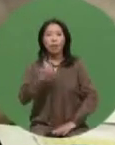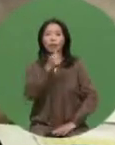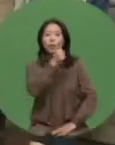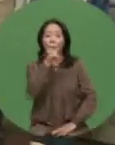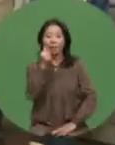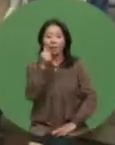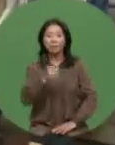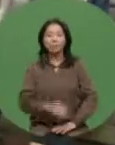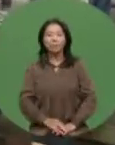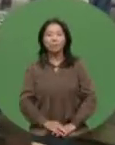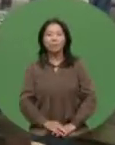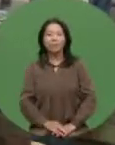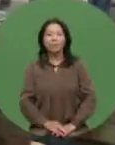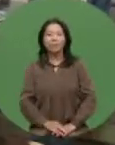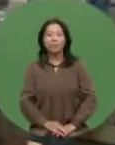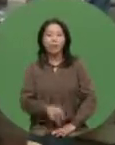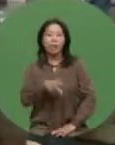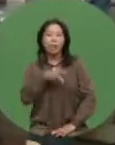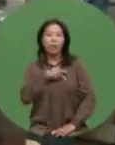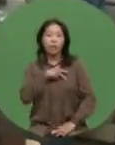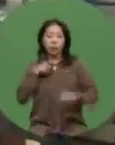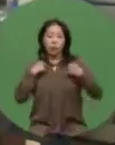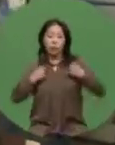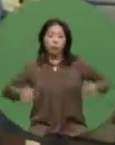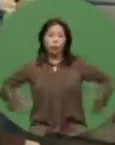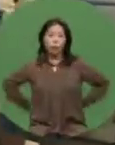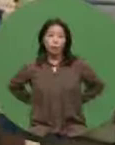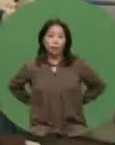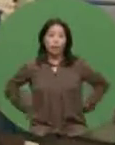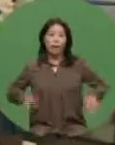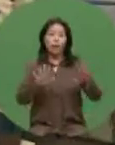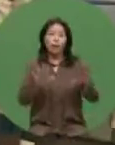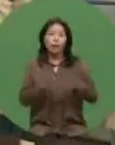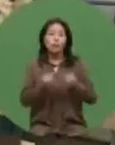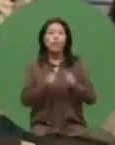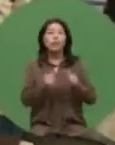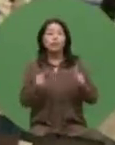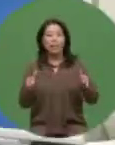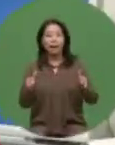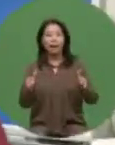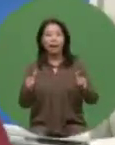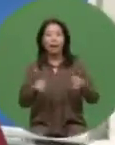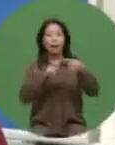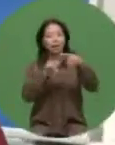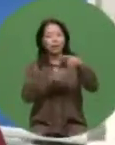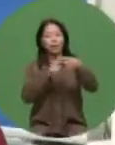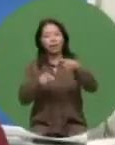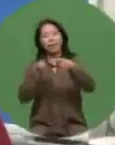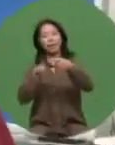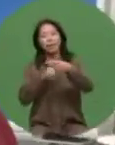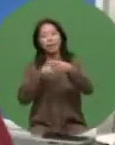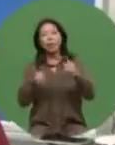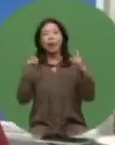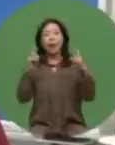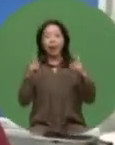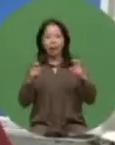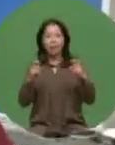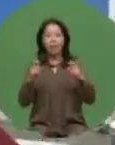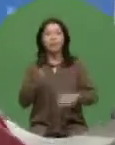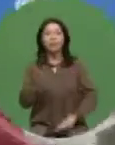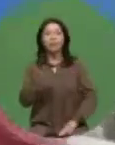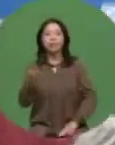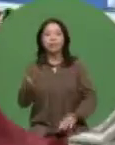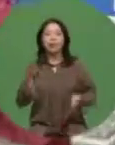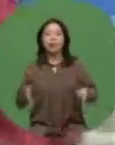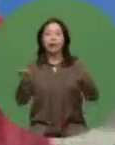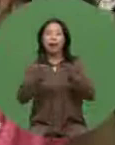。図書館スタッフのエプロンを着用した児童たちが一人ずつ挨拶すると、生田